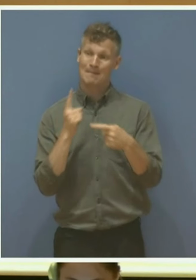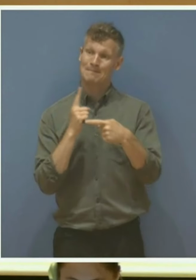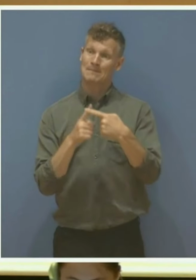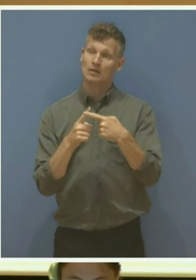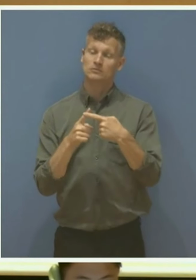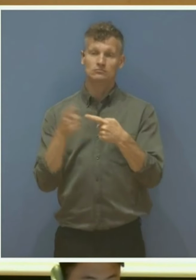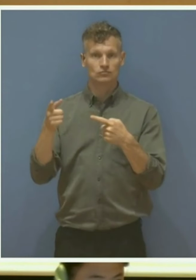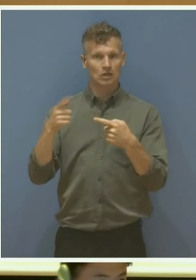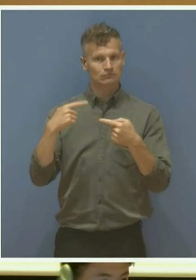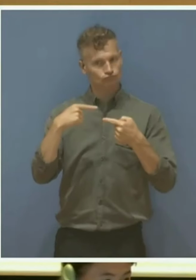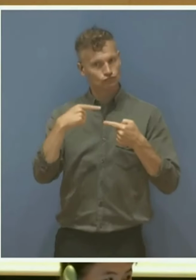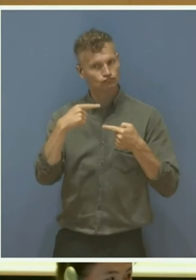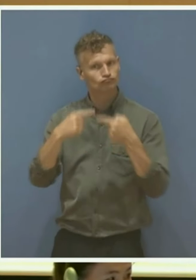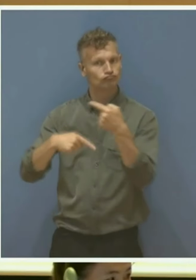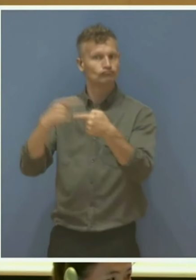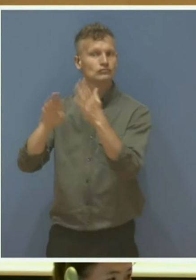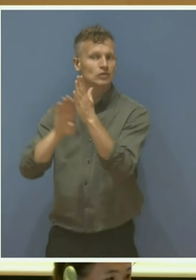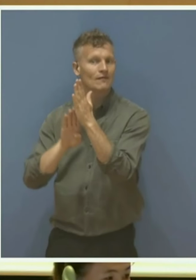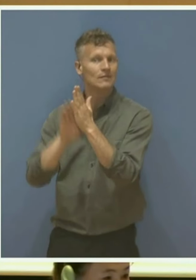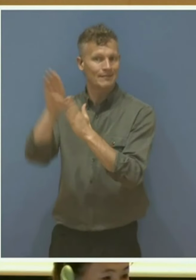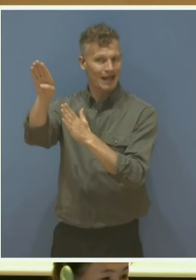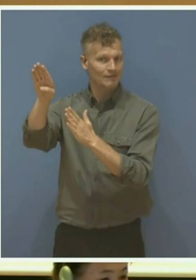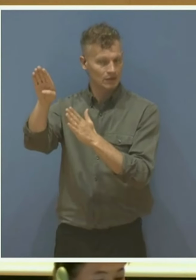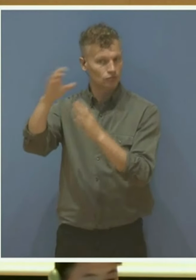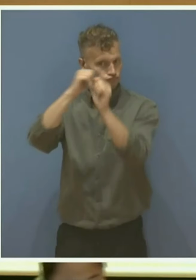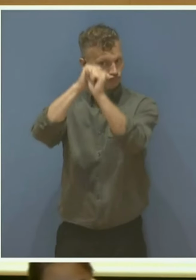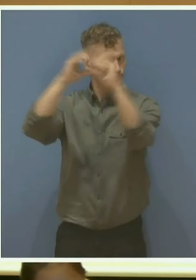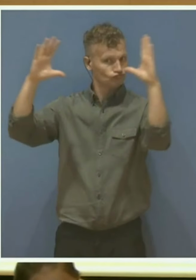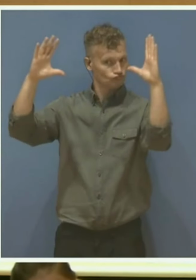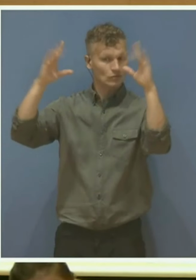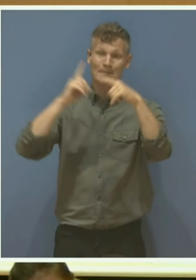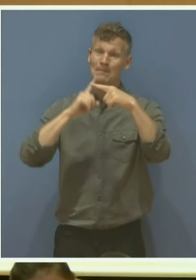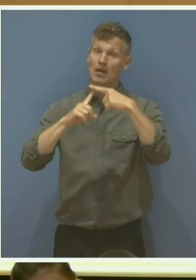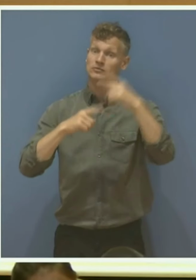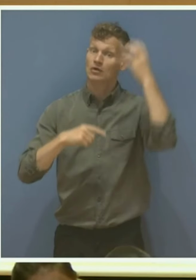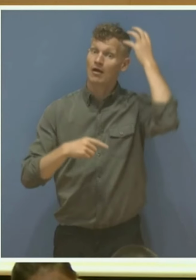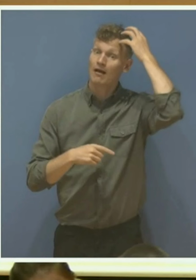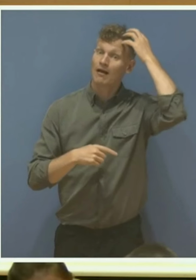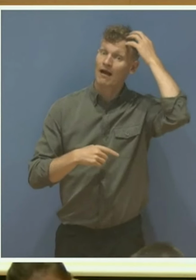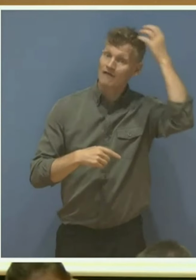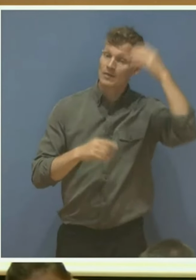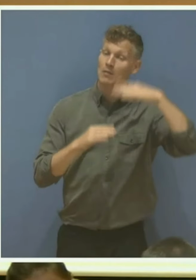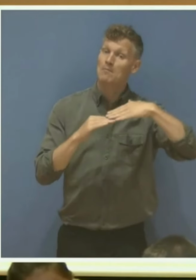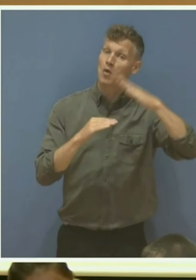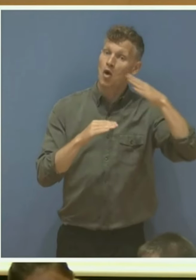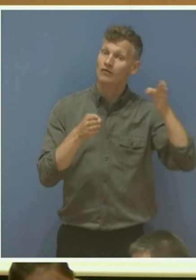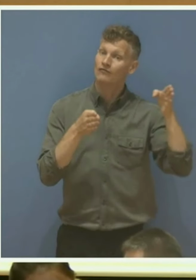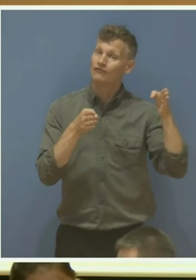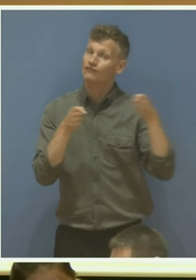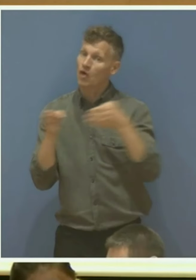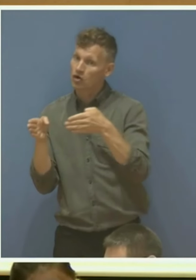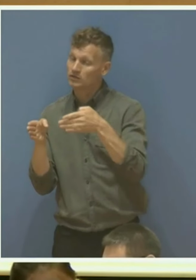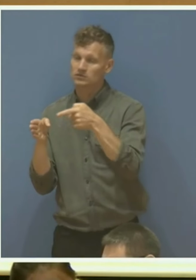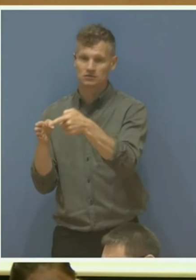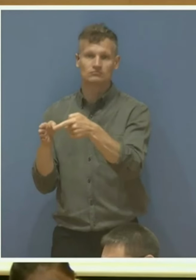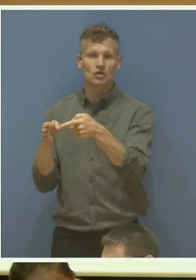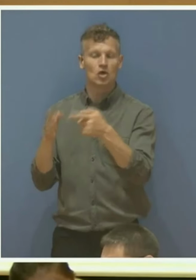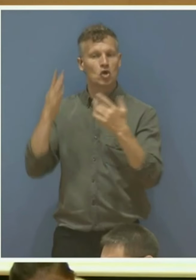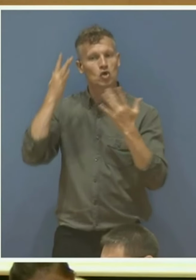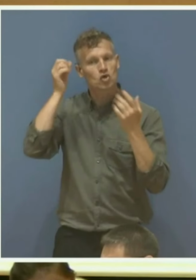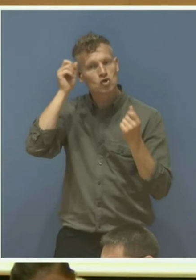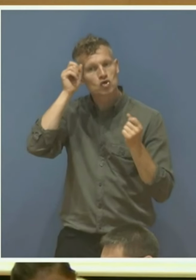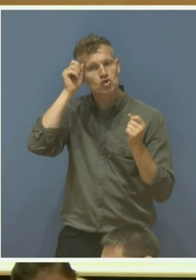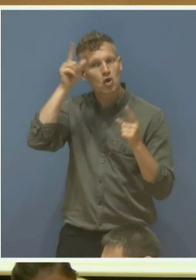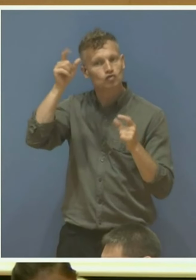В то же время основные усилия государства направлены на социальную и культурную сферу, сохранение традиционных земель, форм хозяйства и образа